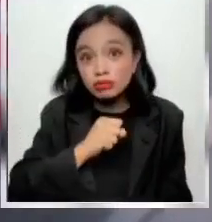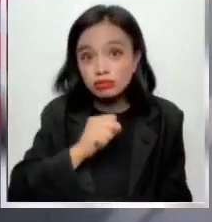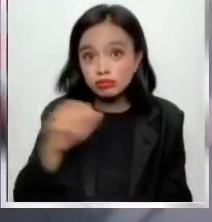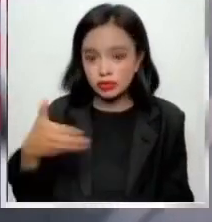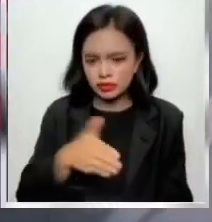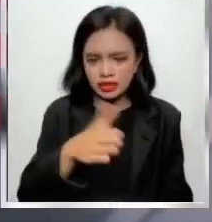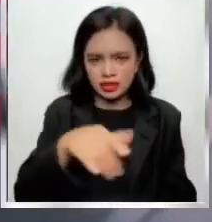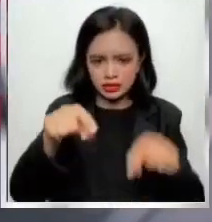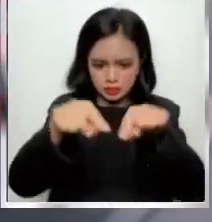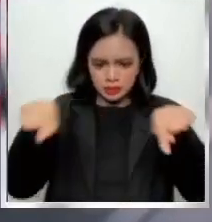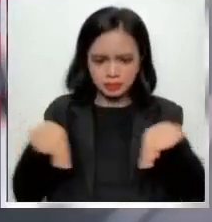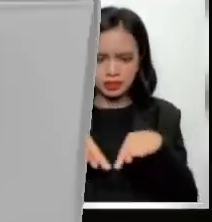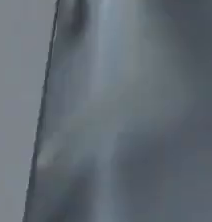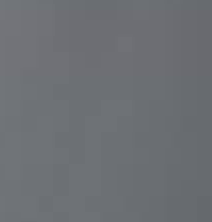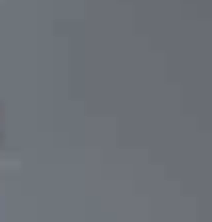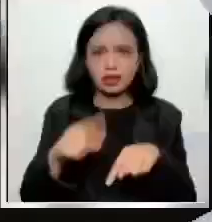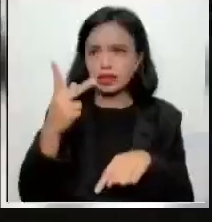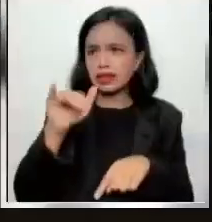Kim, ano na?